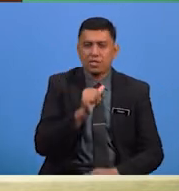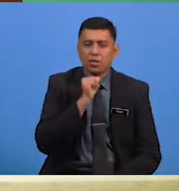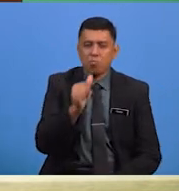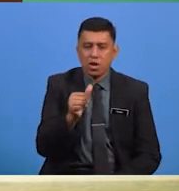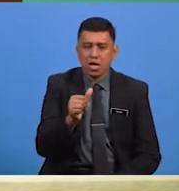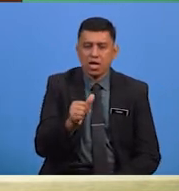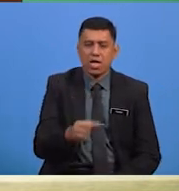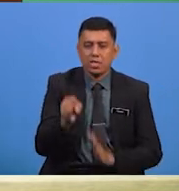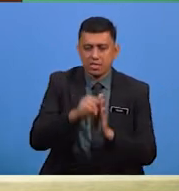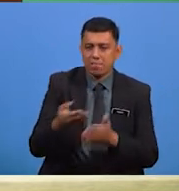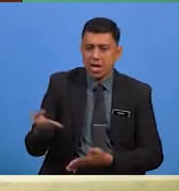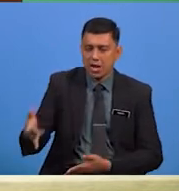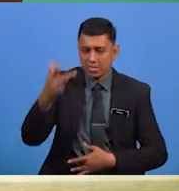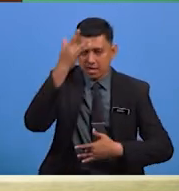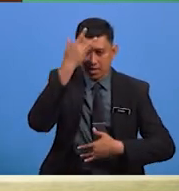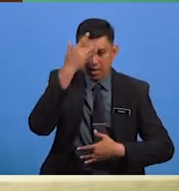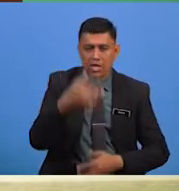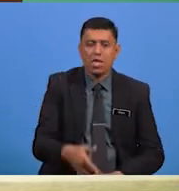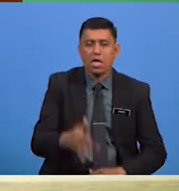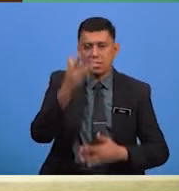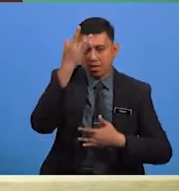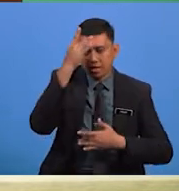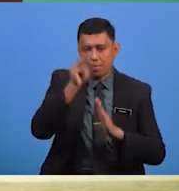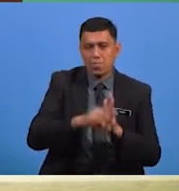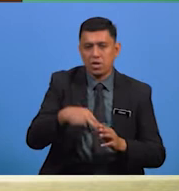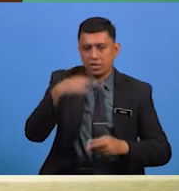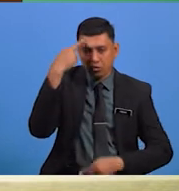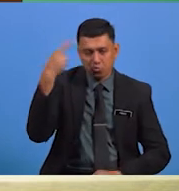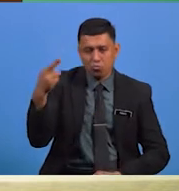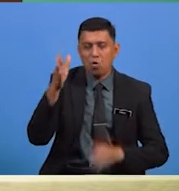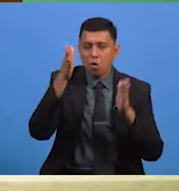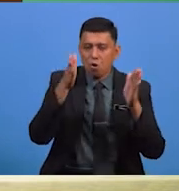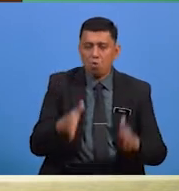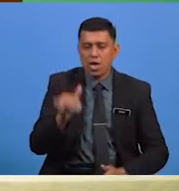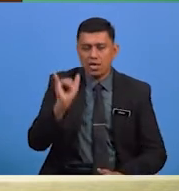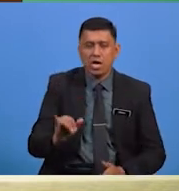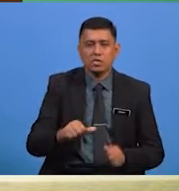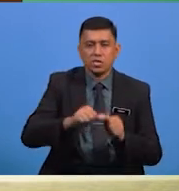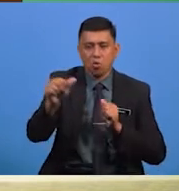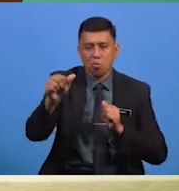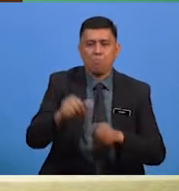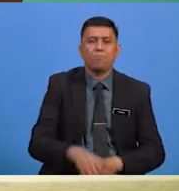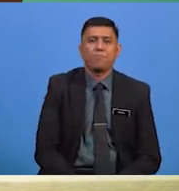bukan sebarang sakit. Sakit merindu orang yang jauh.